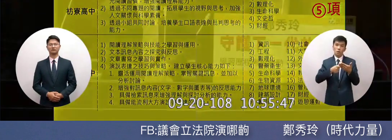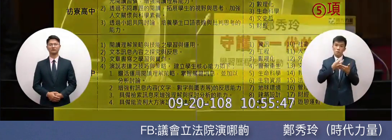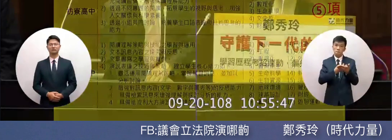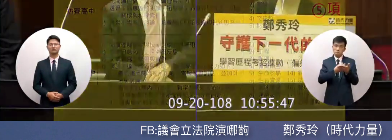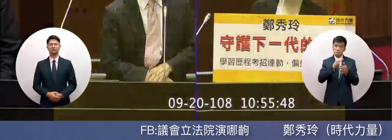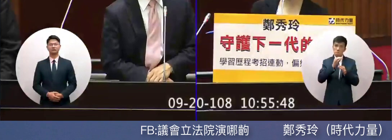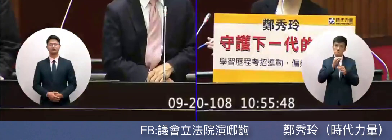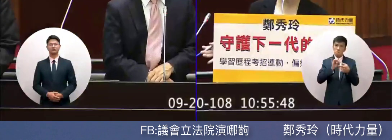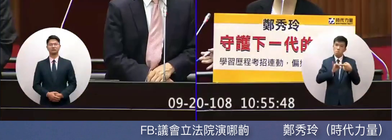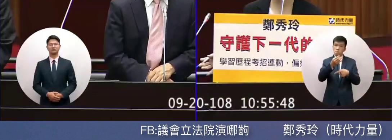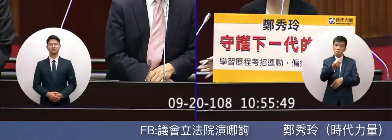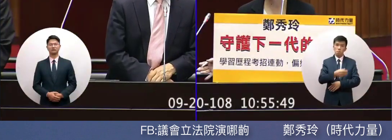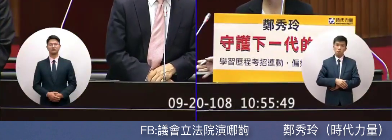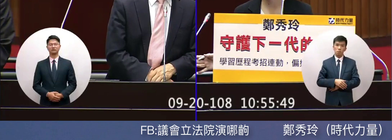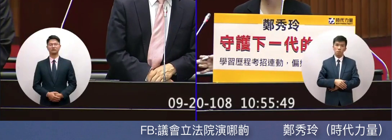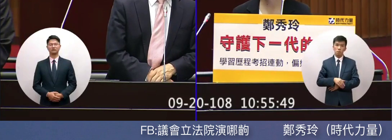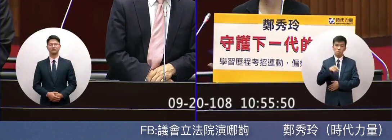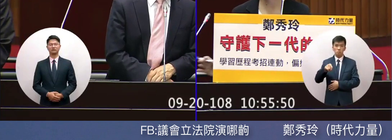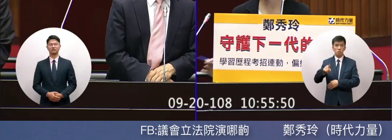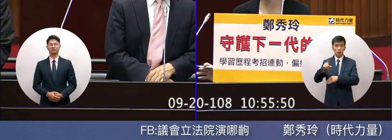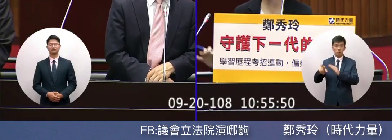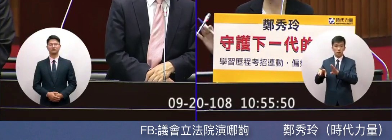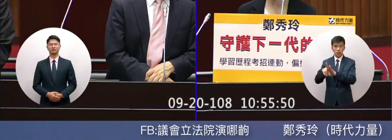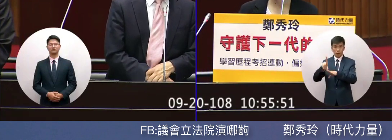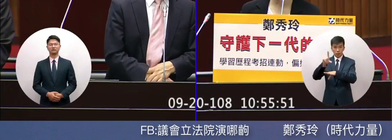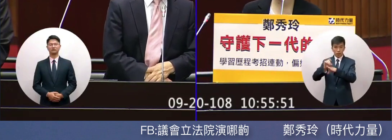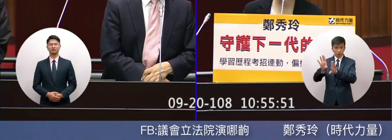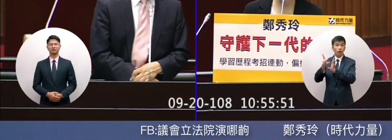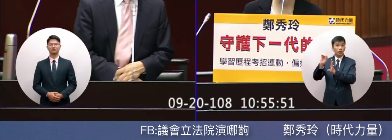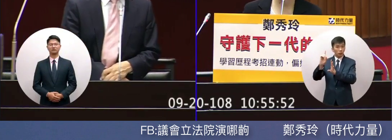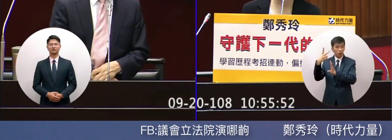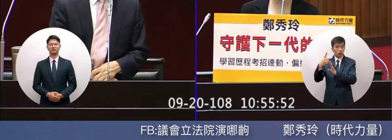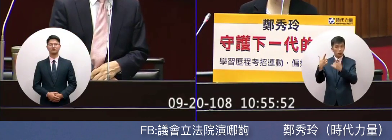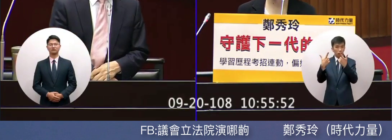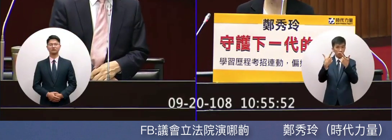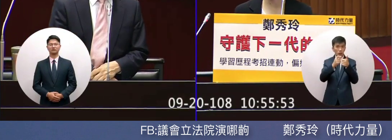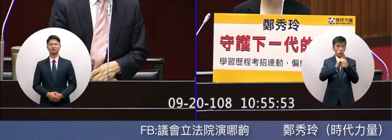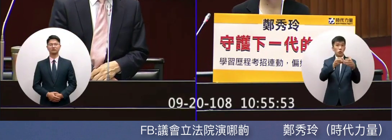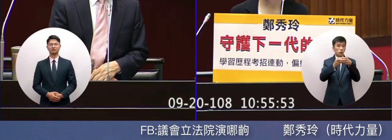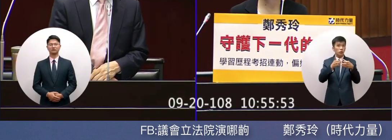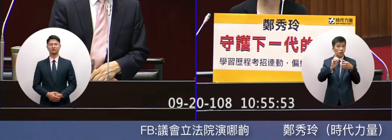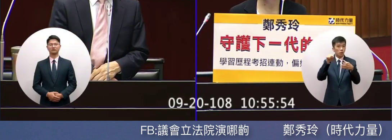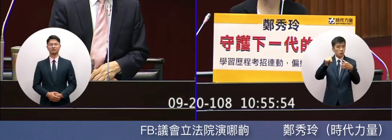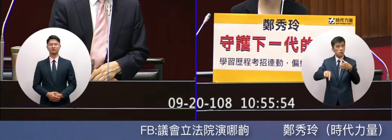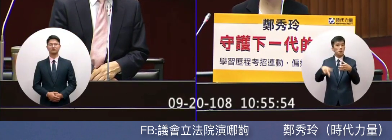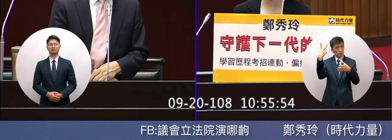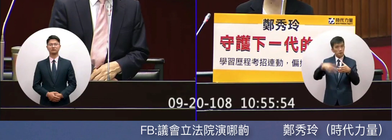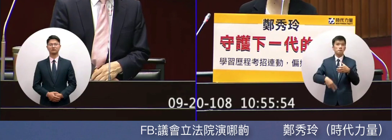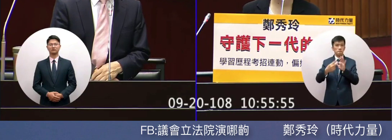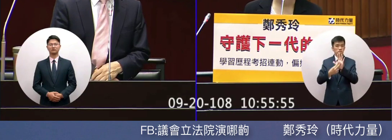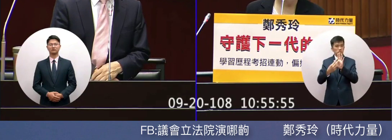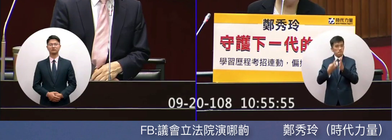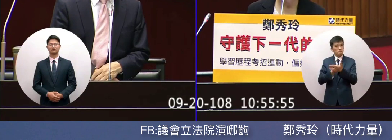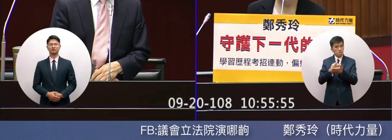么，适用到哪，对到哪个学群这边其实都是需要再更进一步的审查把